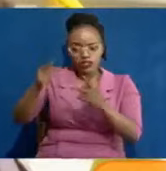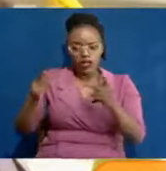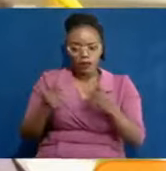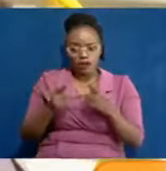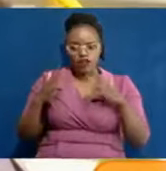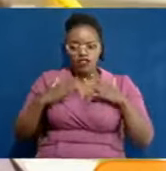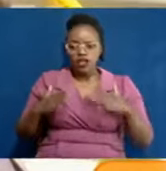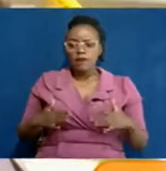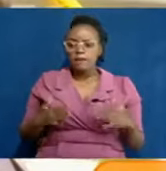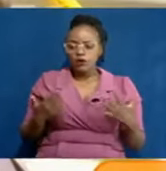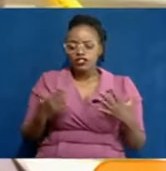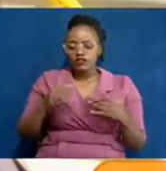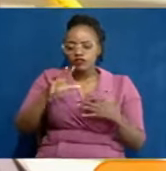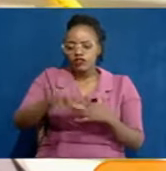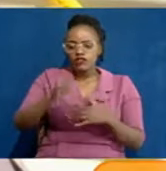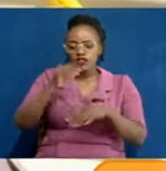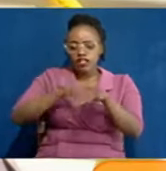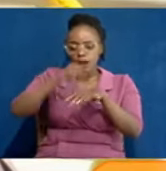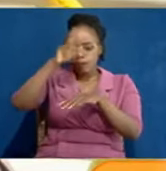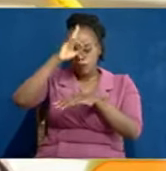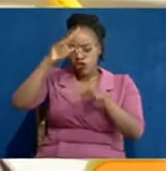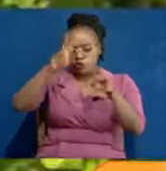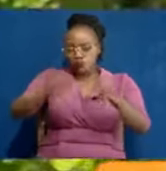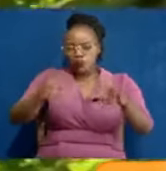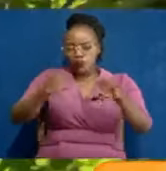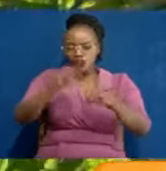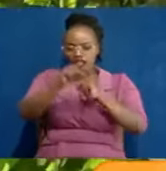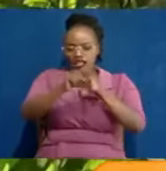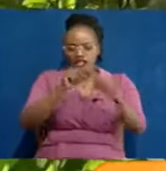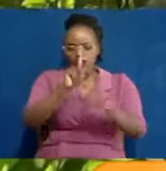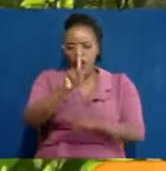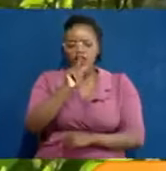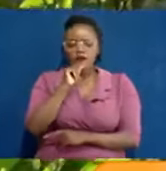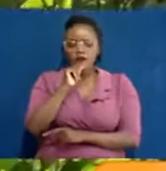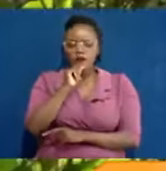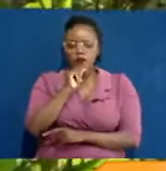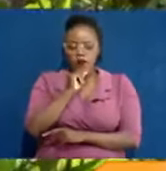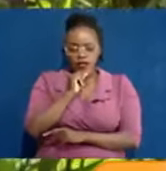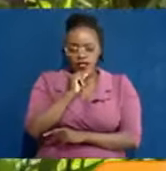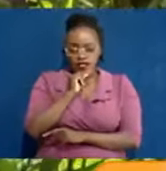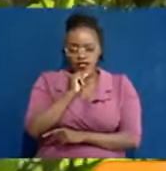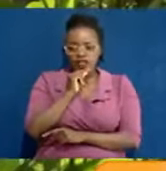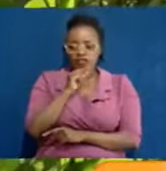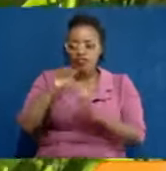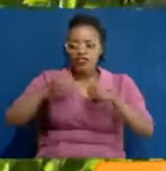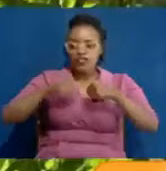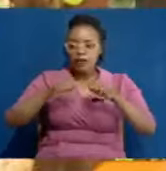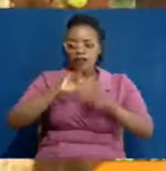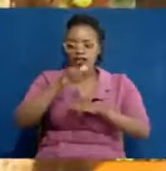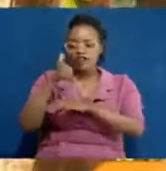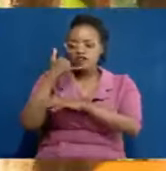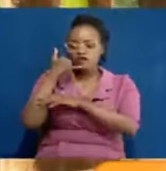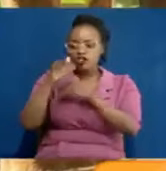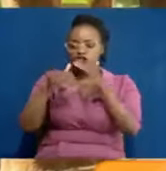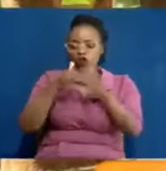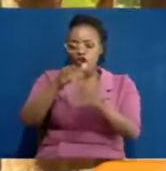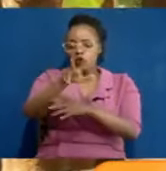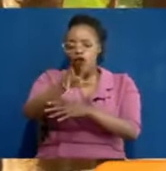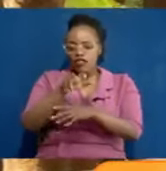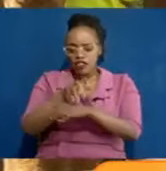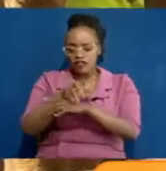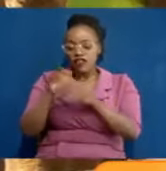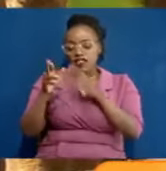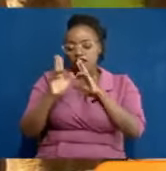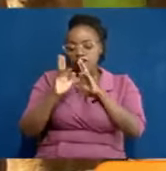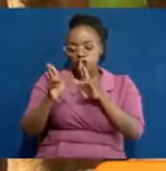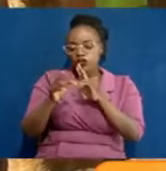wa mwanamke huyo ulipatikana polisi walipokuwa wakichunguza mauaji ya kijana mmoja. Pikipiki na simu zake ziliibiwa na